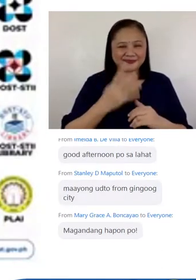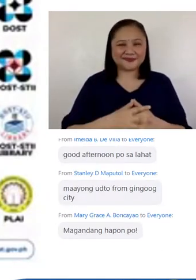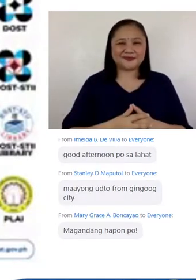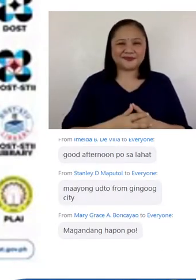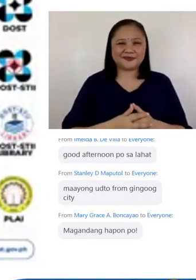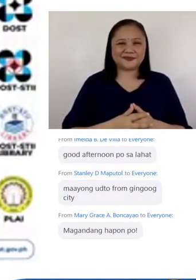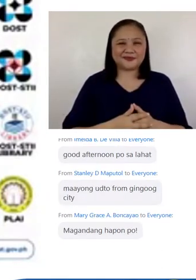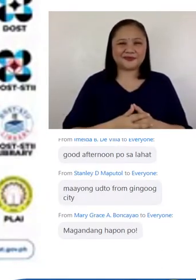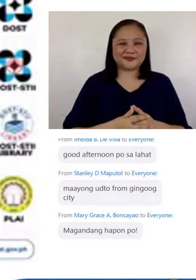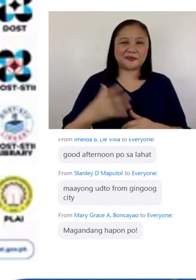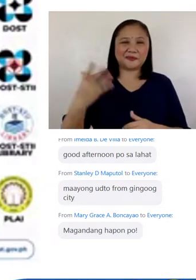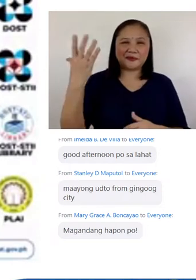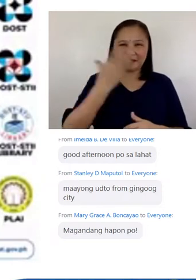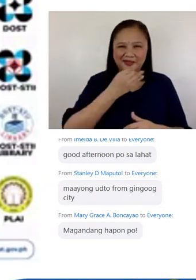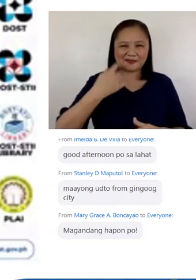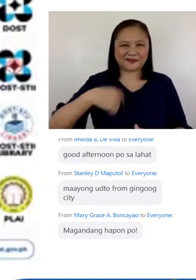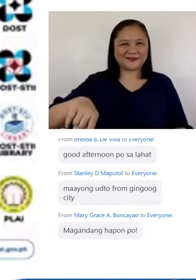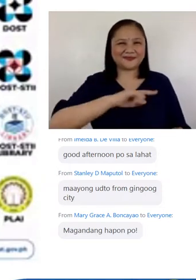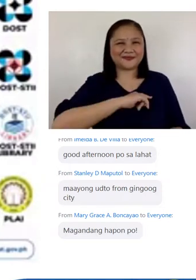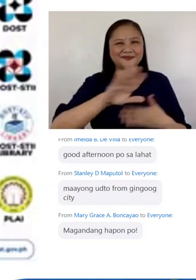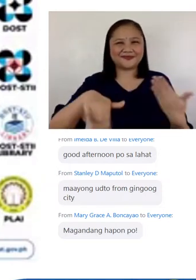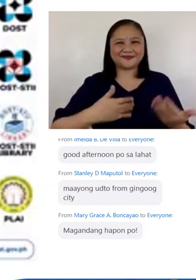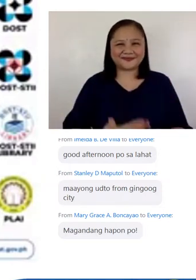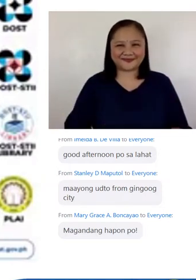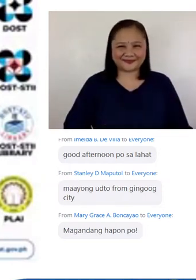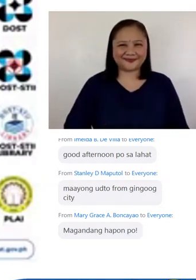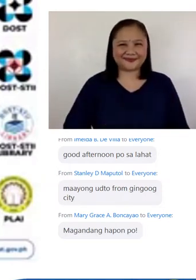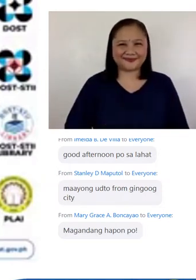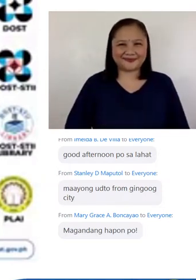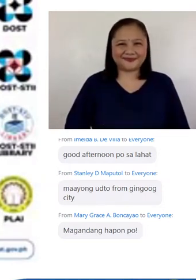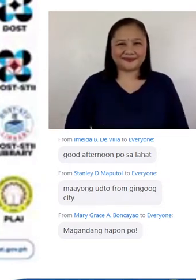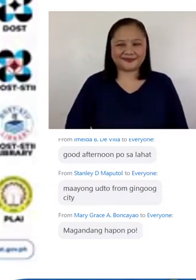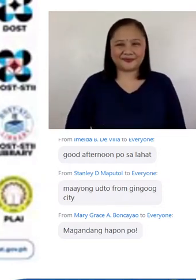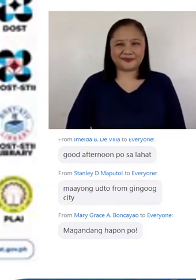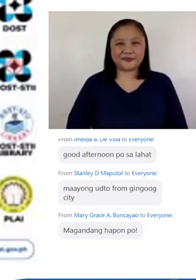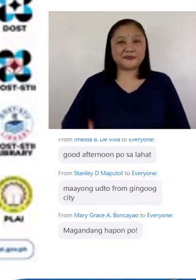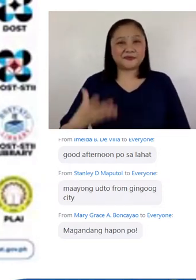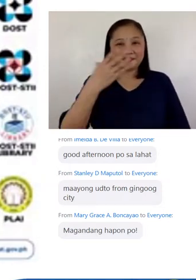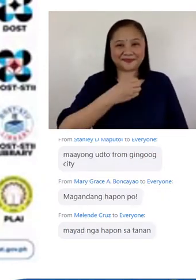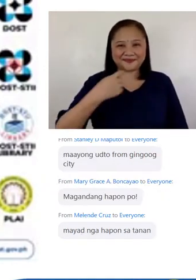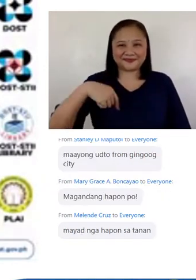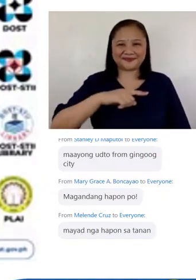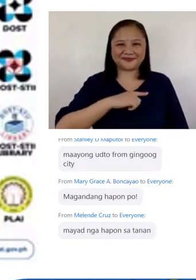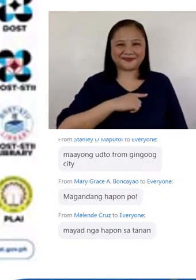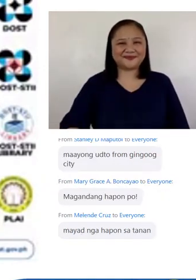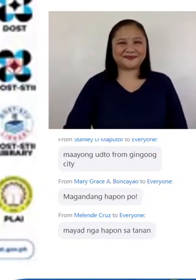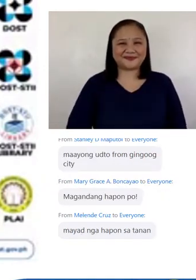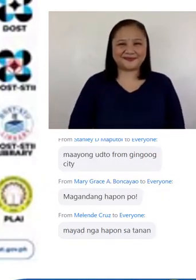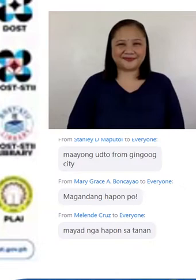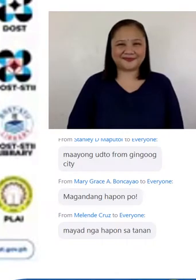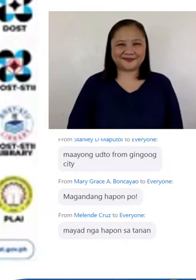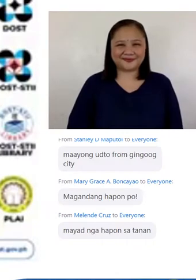Maganda po tayong lahat. Okay, so maganda po tayong lahat.